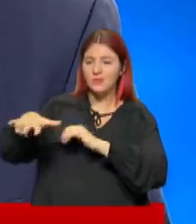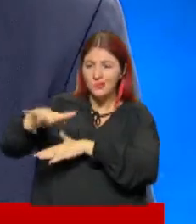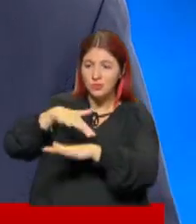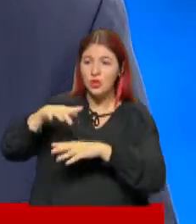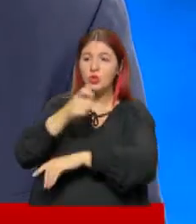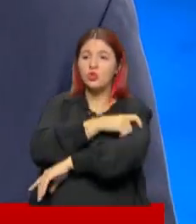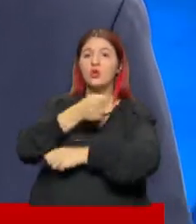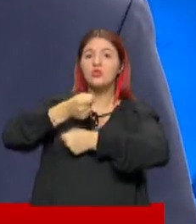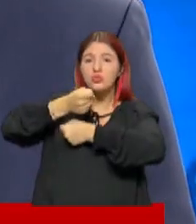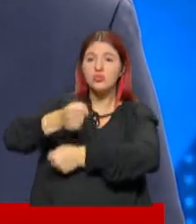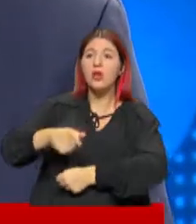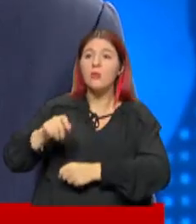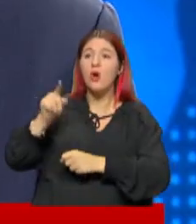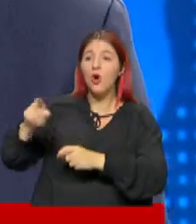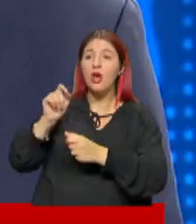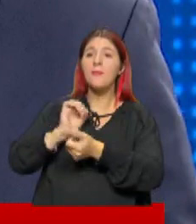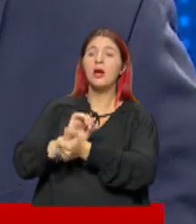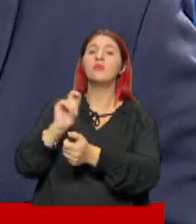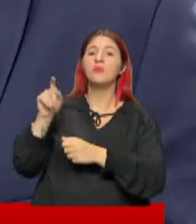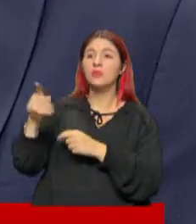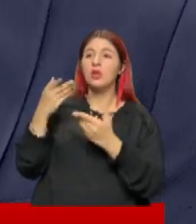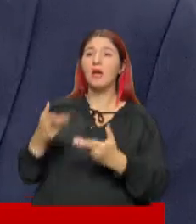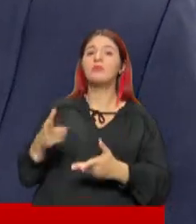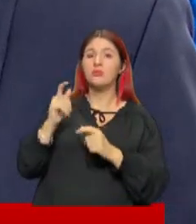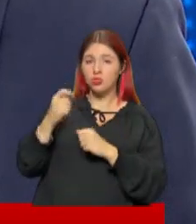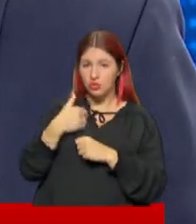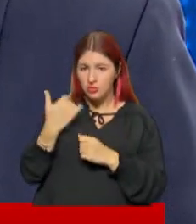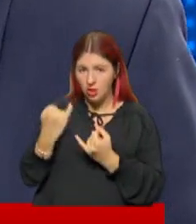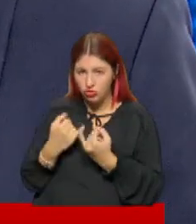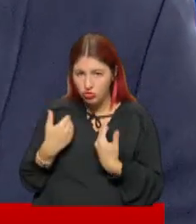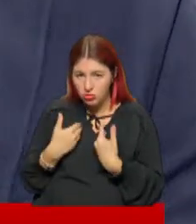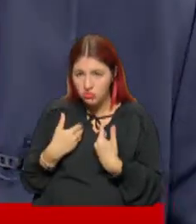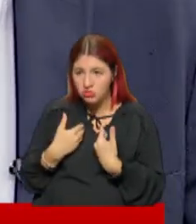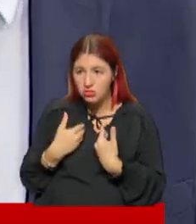cemaatlerin yurtlarına zorlanıyorlar. Oraya mahkum ediliyorlar. Bunu kabul etmek zorunda mıyız kardeşim biz?